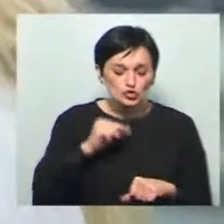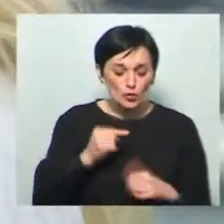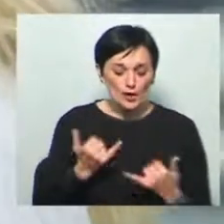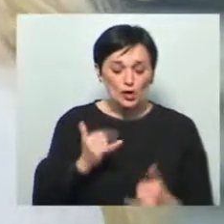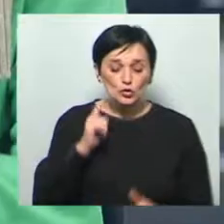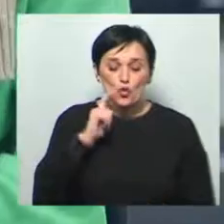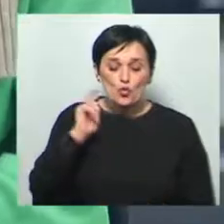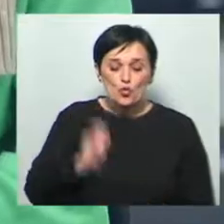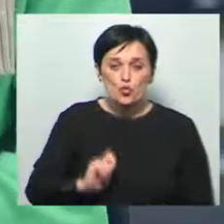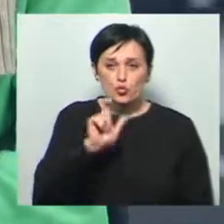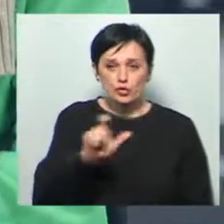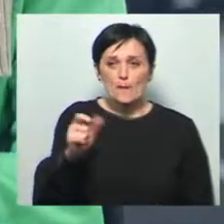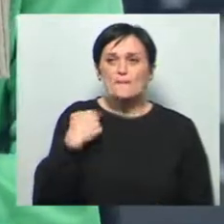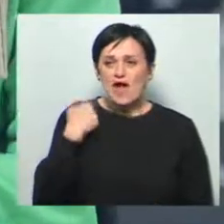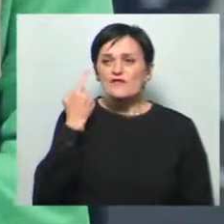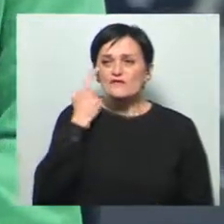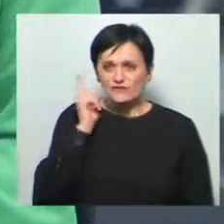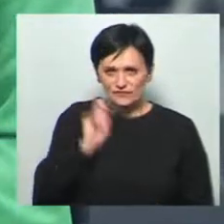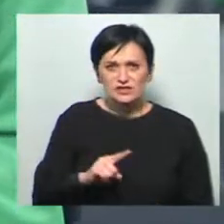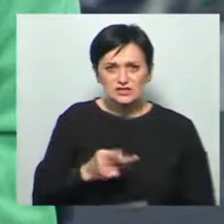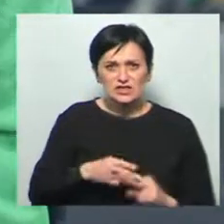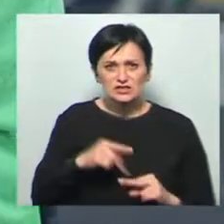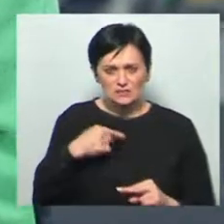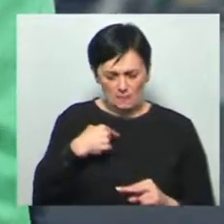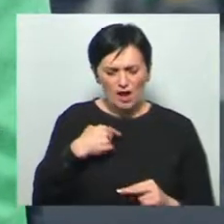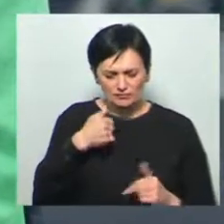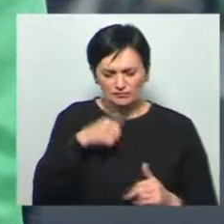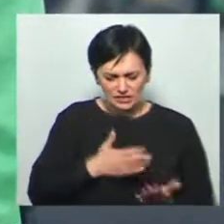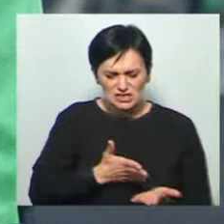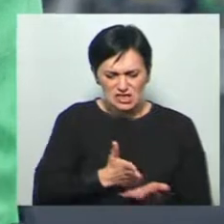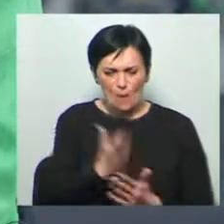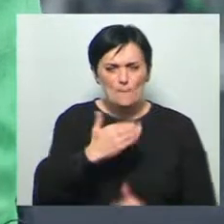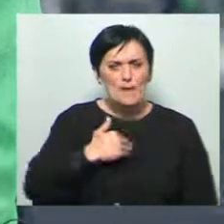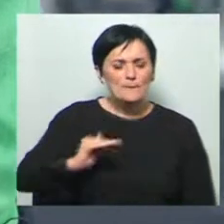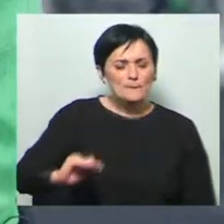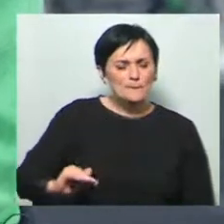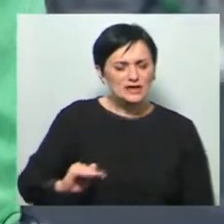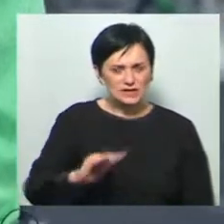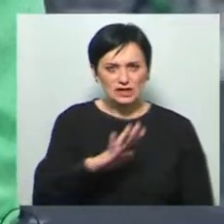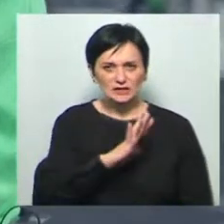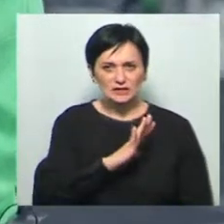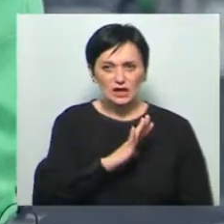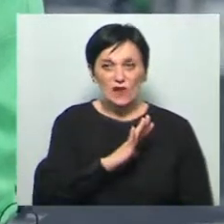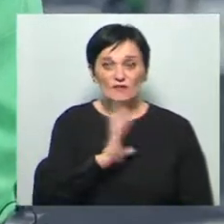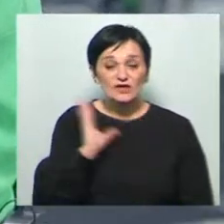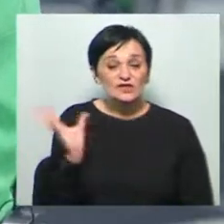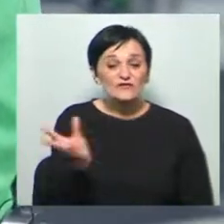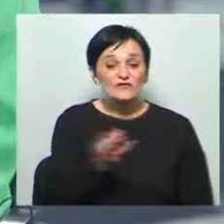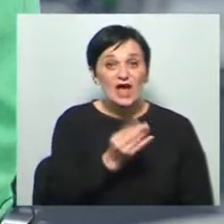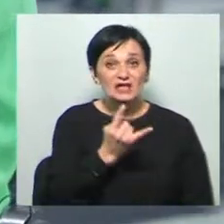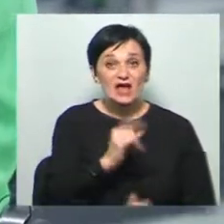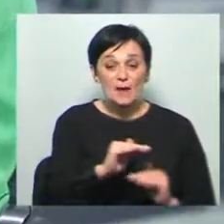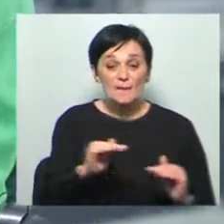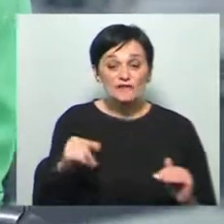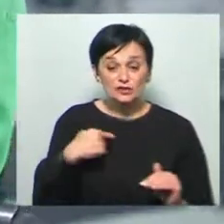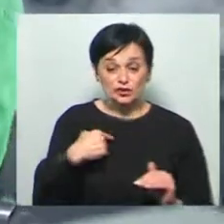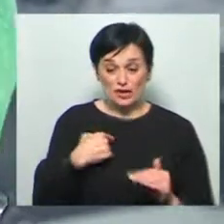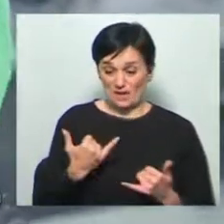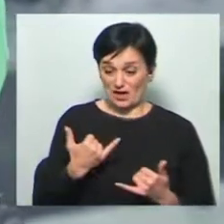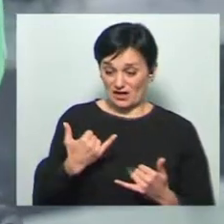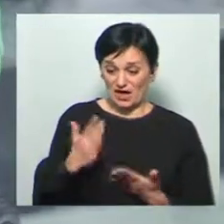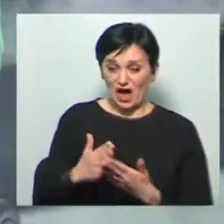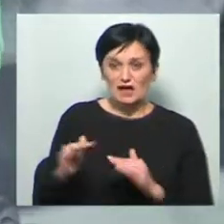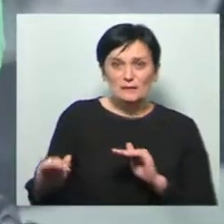ახლა უკრაინელები. მე ვიცი რაც არის ეს, გამოვლილი მაქვს, პატარა ვიყავი მაშინ და ყველა ის ბავშვი, ვინც ჩემს ასაკშია დღეს